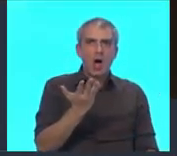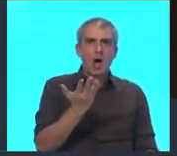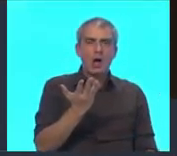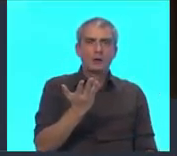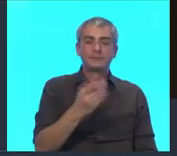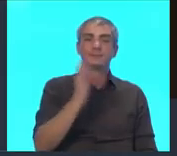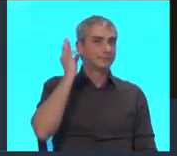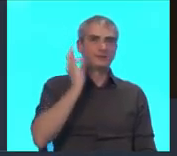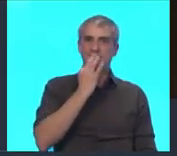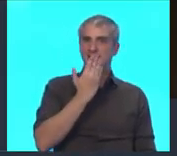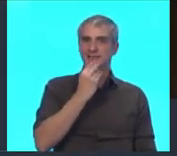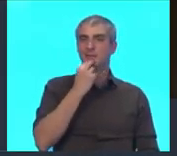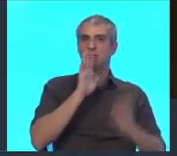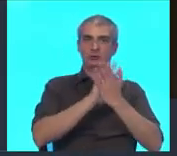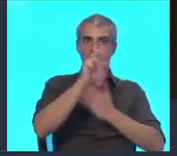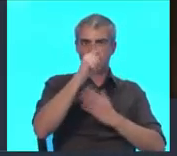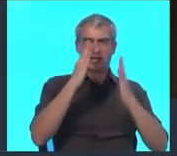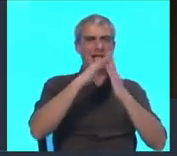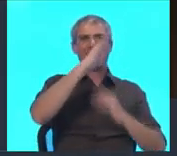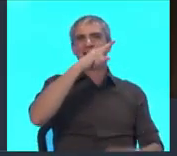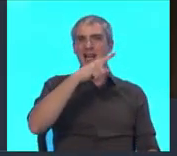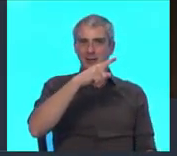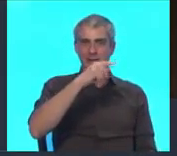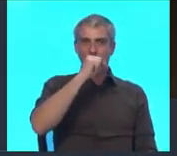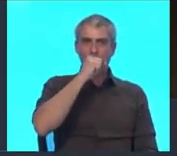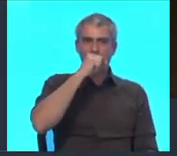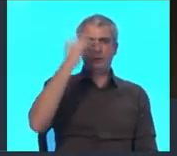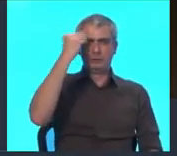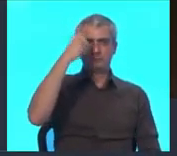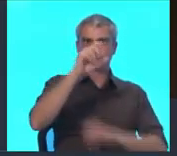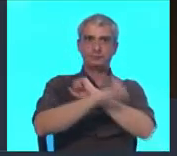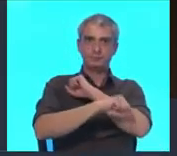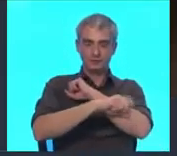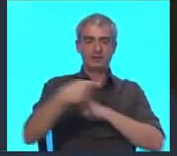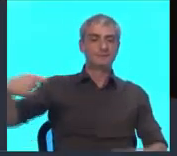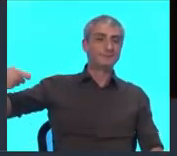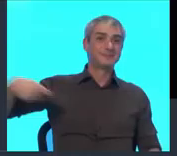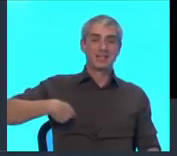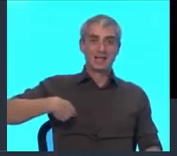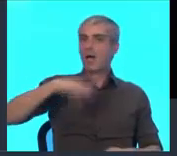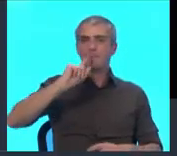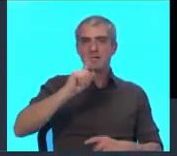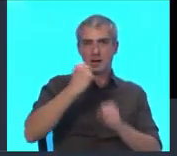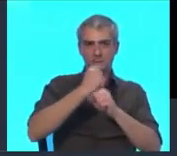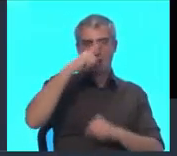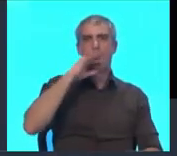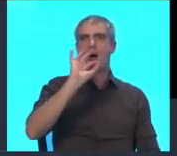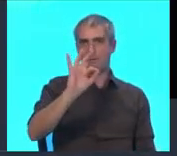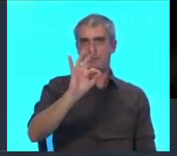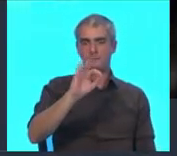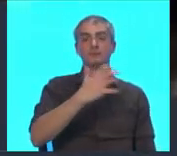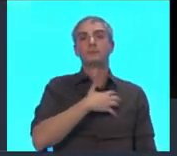צעירה ישראלית בת 19 מהגליל התחתון, הלומדת באוניברסיטה, נדקרה על פי החשד בידי אביה ונפצעה פצעים